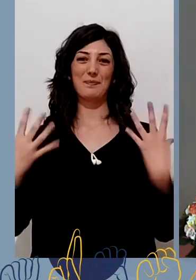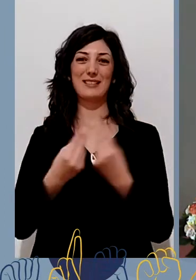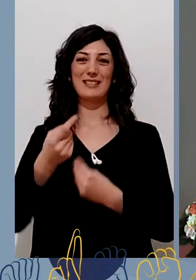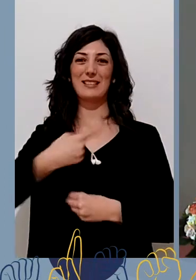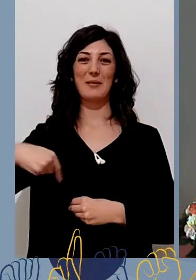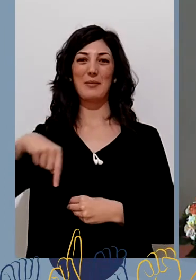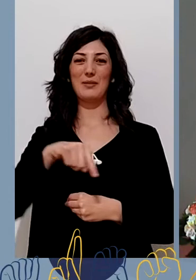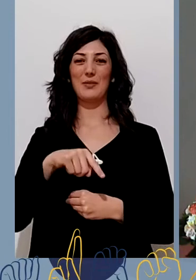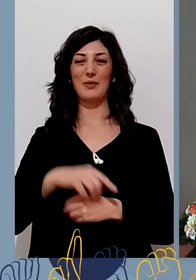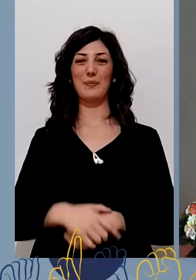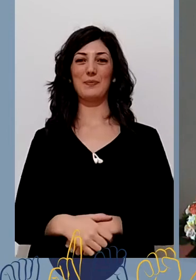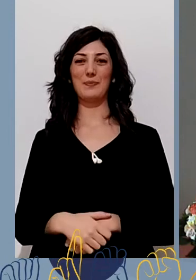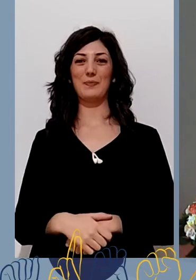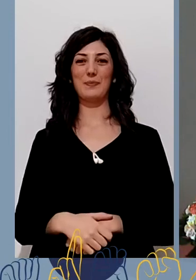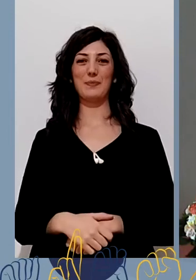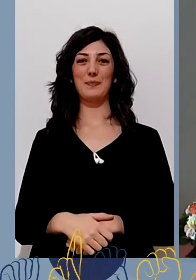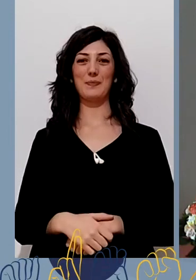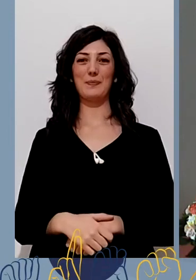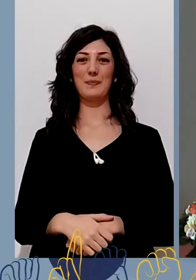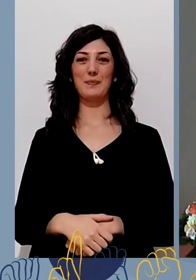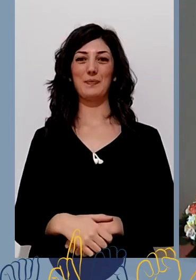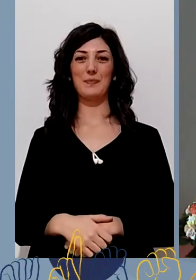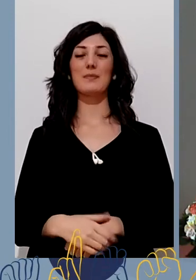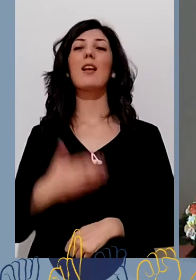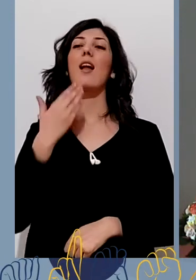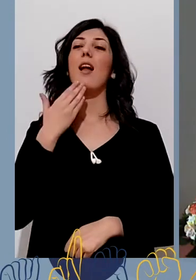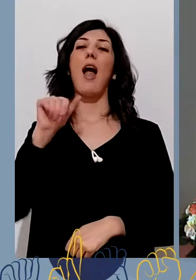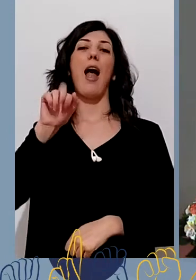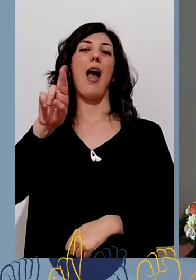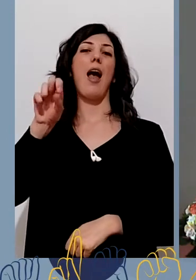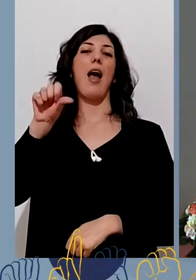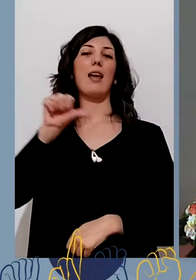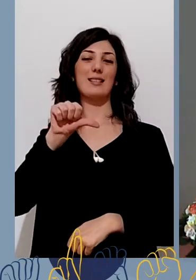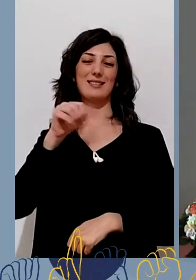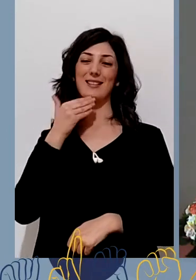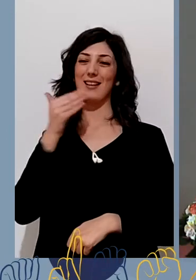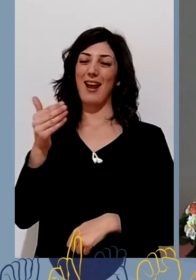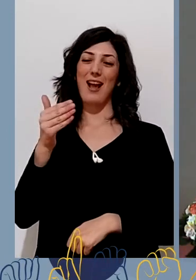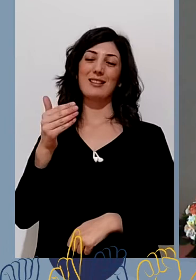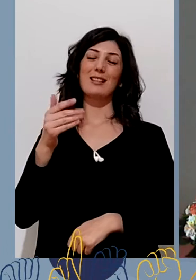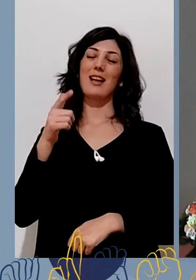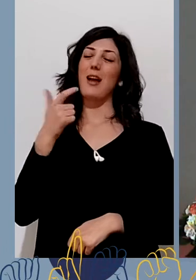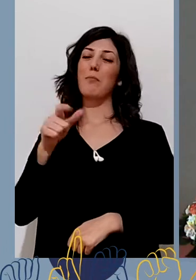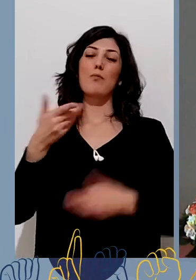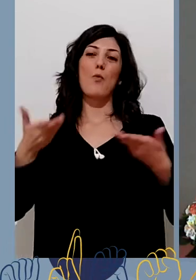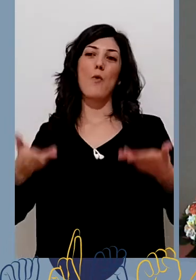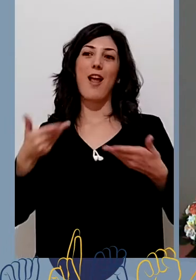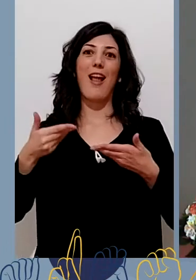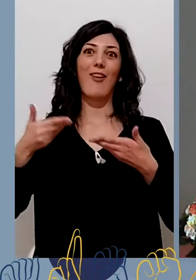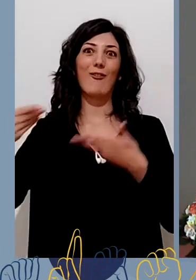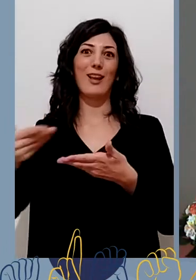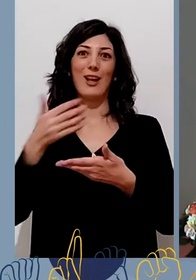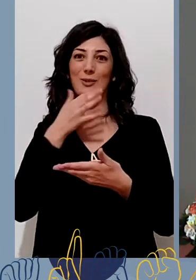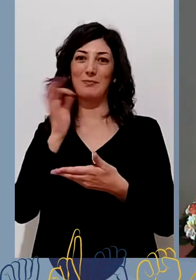ringrazio chiaramente Ares per aver avuto la possibilità di questo invito, il dottor Barbarisi